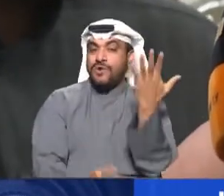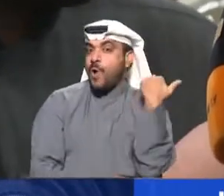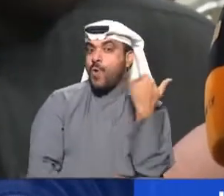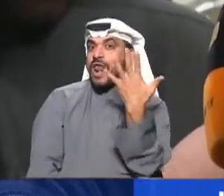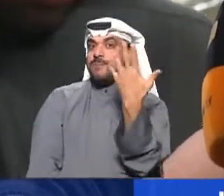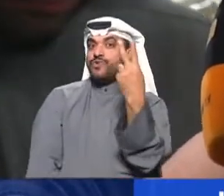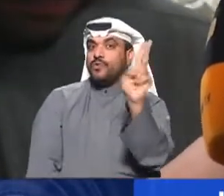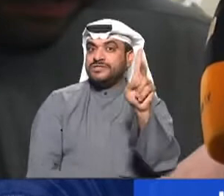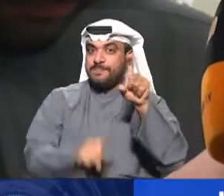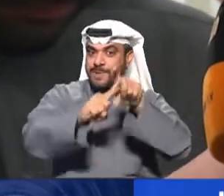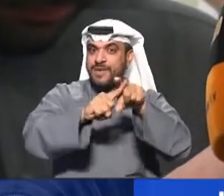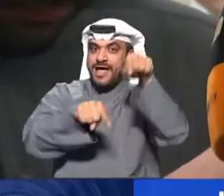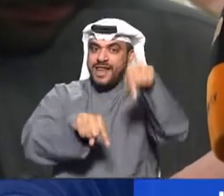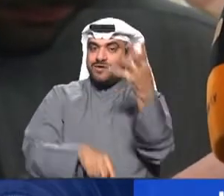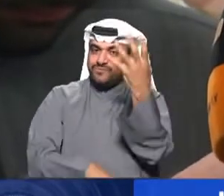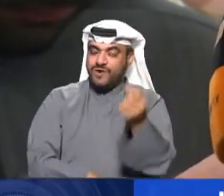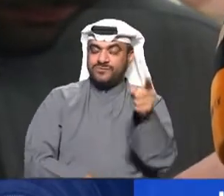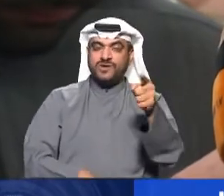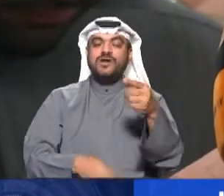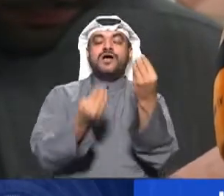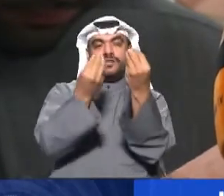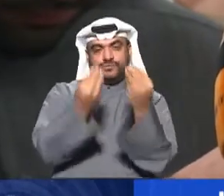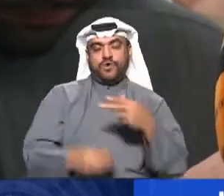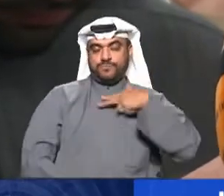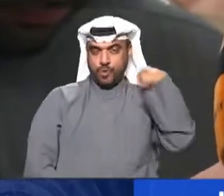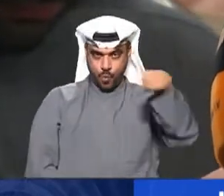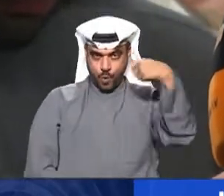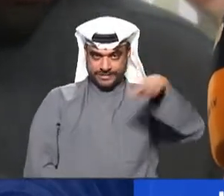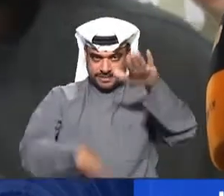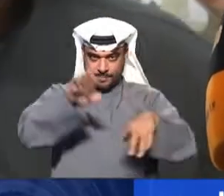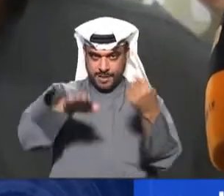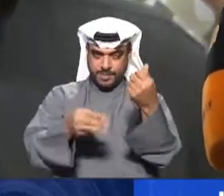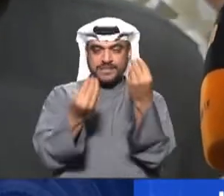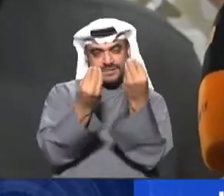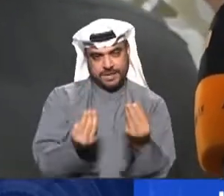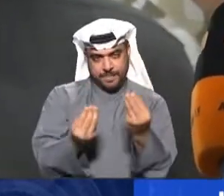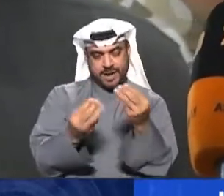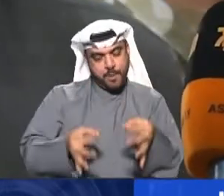الوزير مهلة وصوت عليه المجلس مداولته الاولى، ومن بين المداولتين